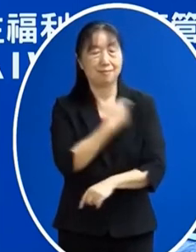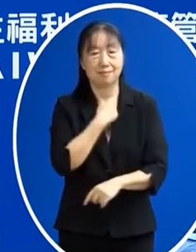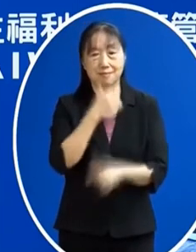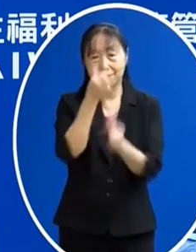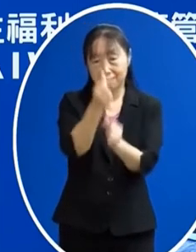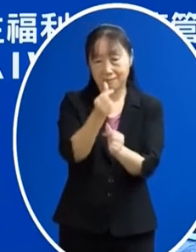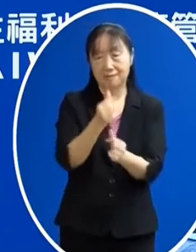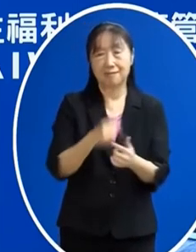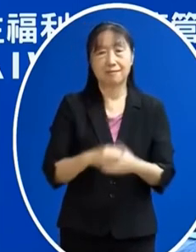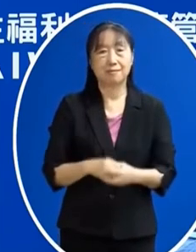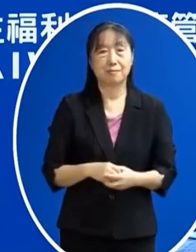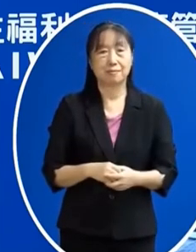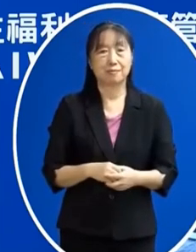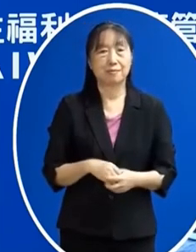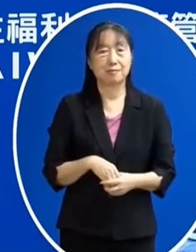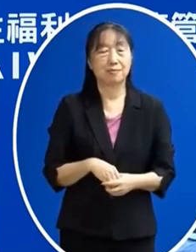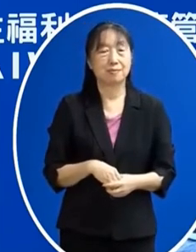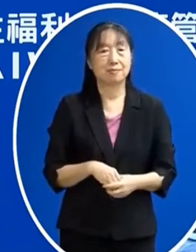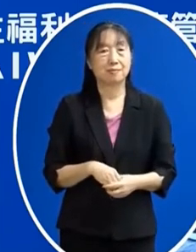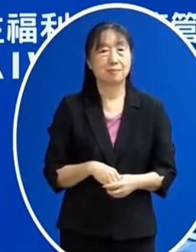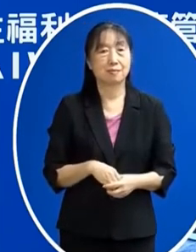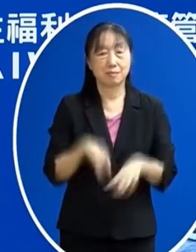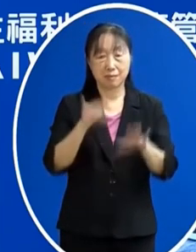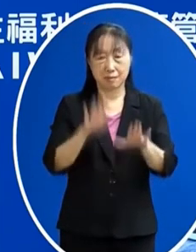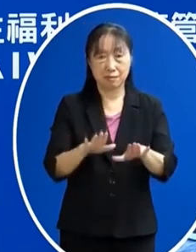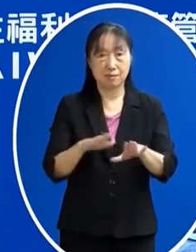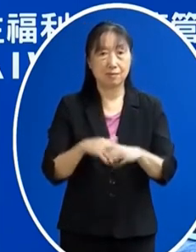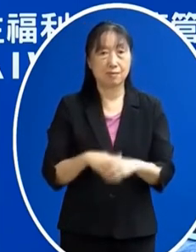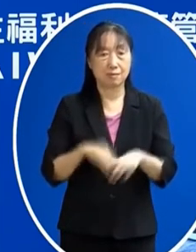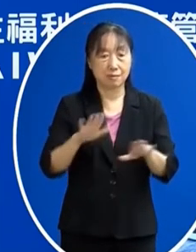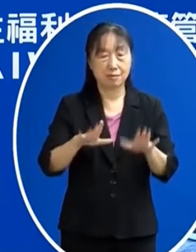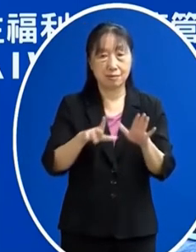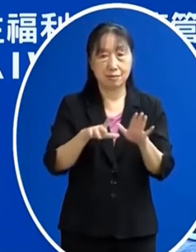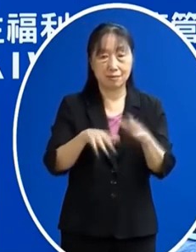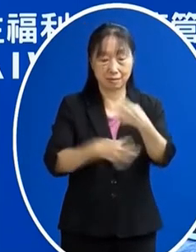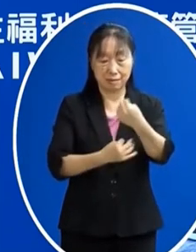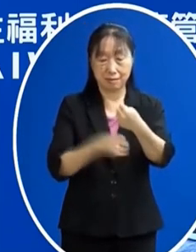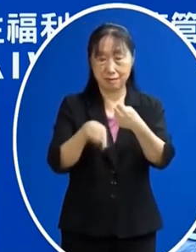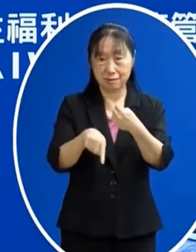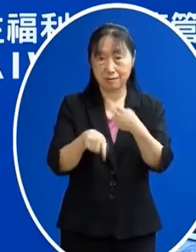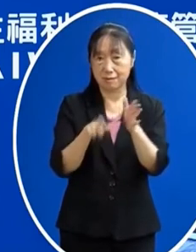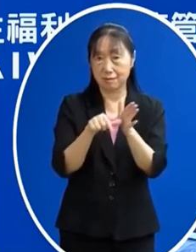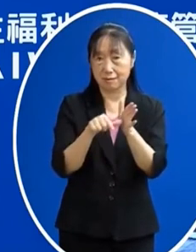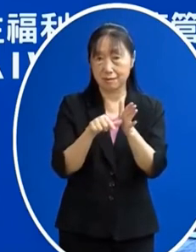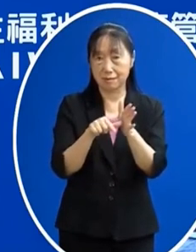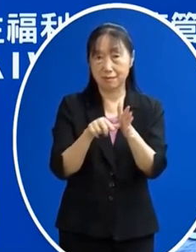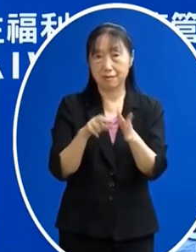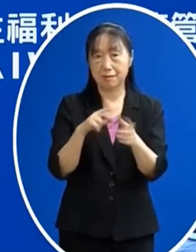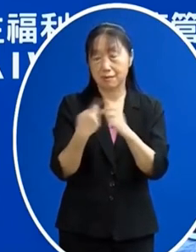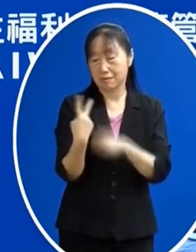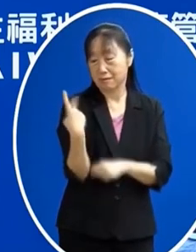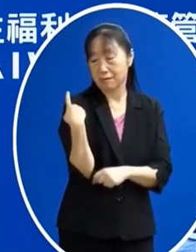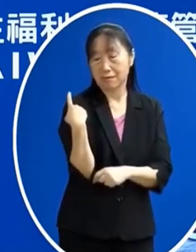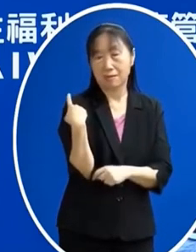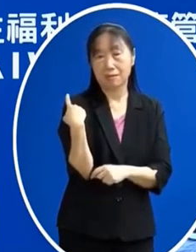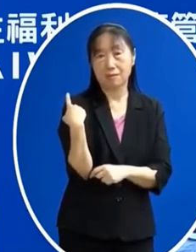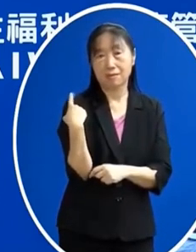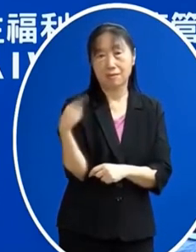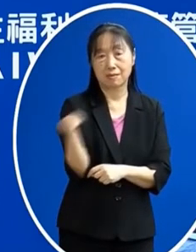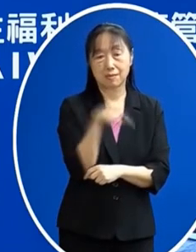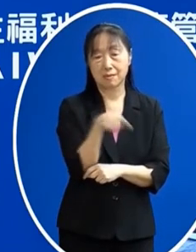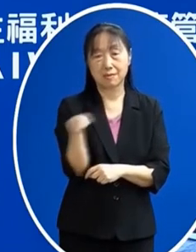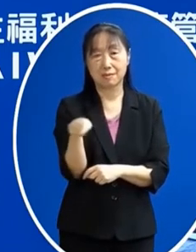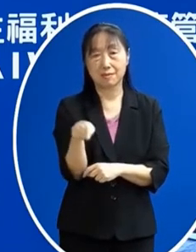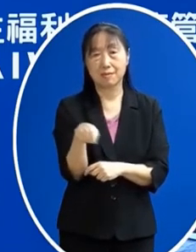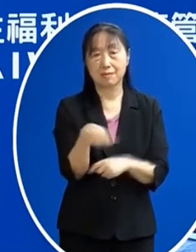好打满。当然大家也看到说现在哈这个时间点哦，跟两天前这个时间点，其实